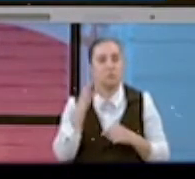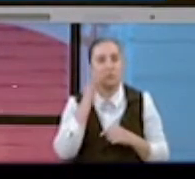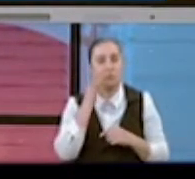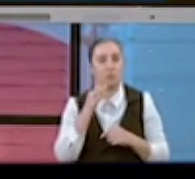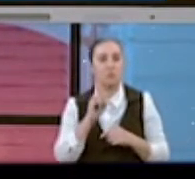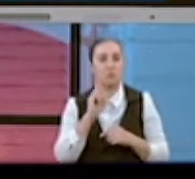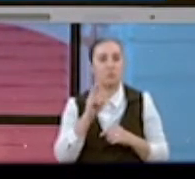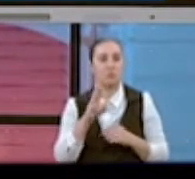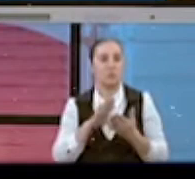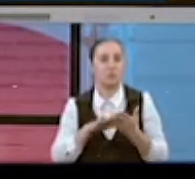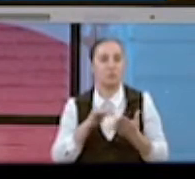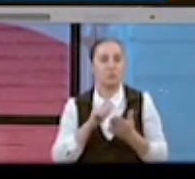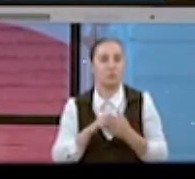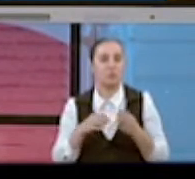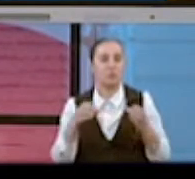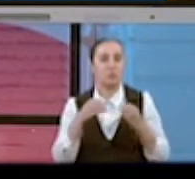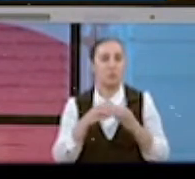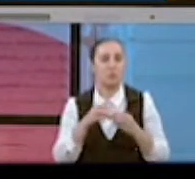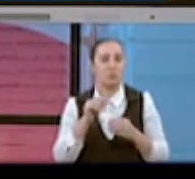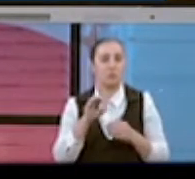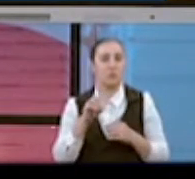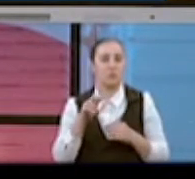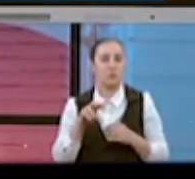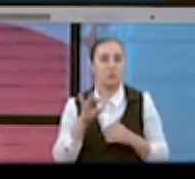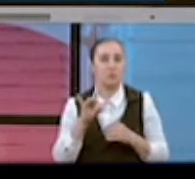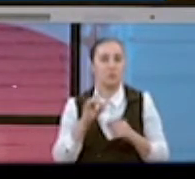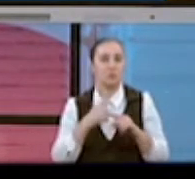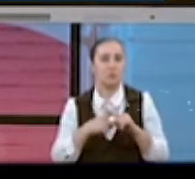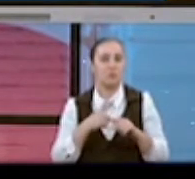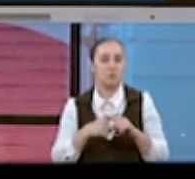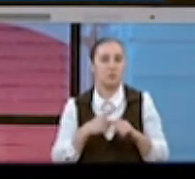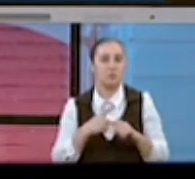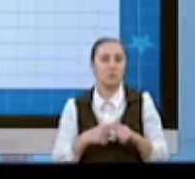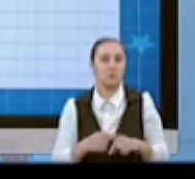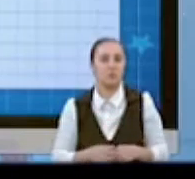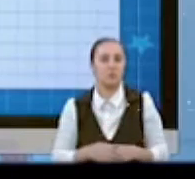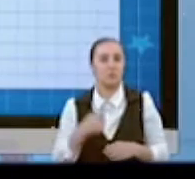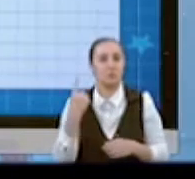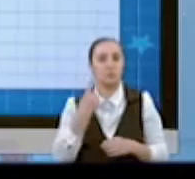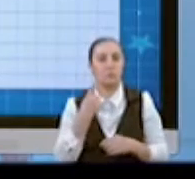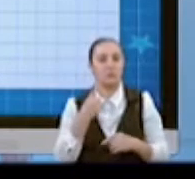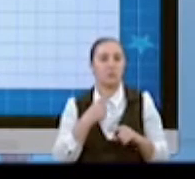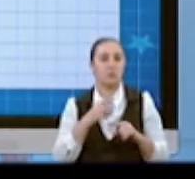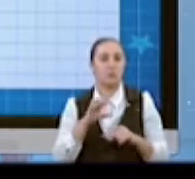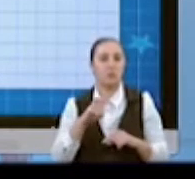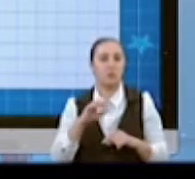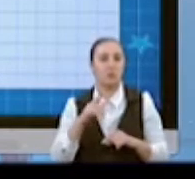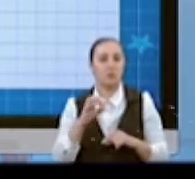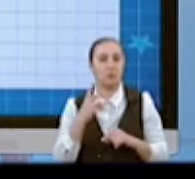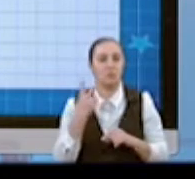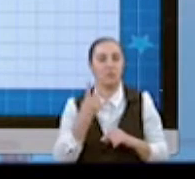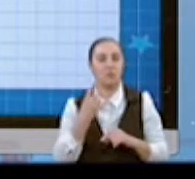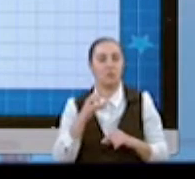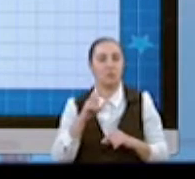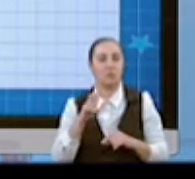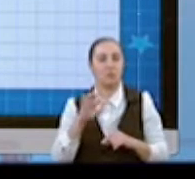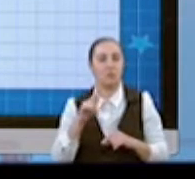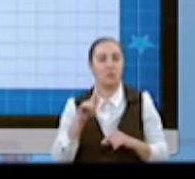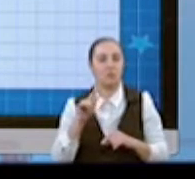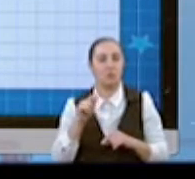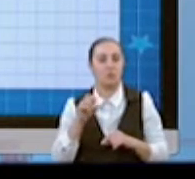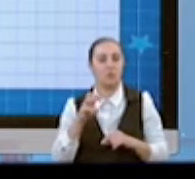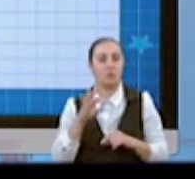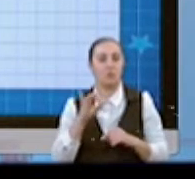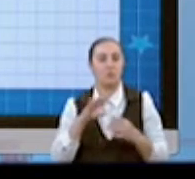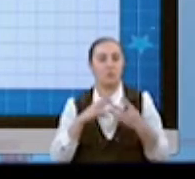вспомним, как называются компоненты чисел при сложении. Первое слагаемое, второе слагаемое